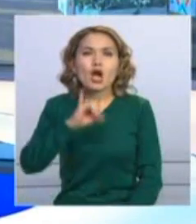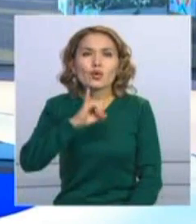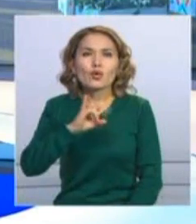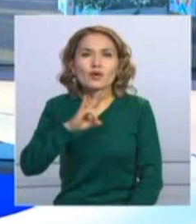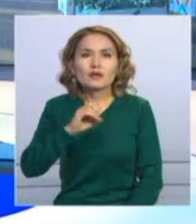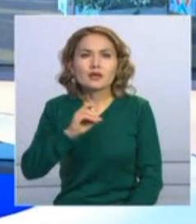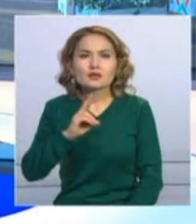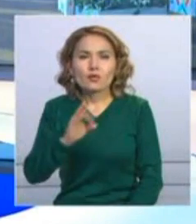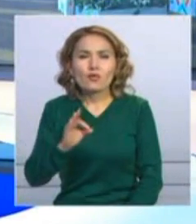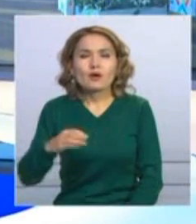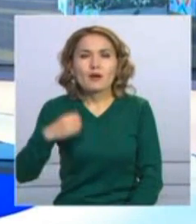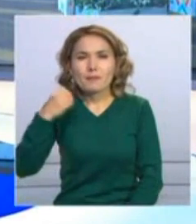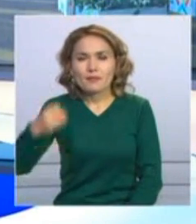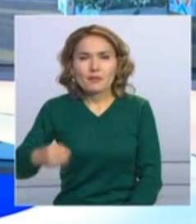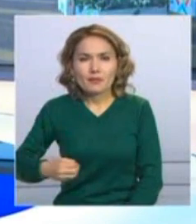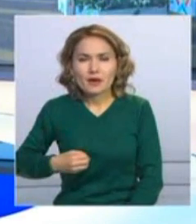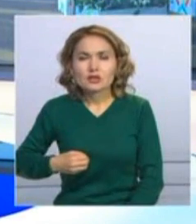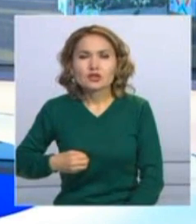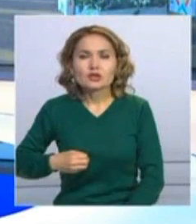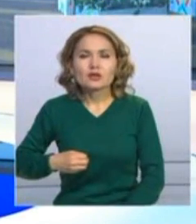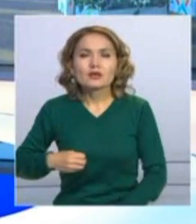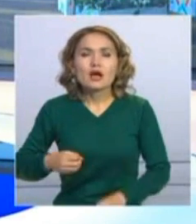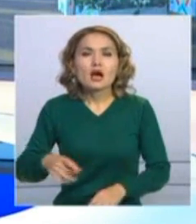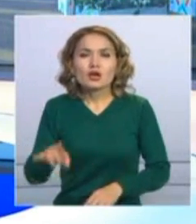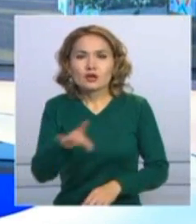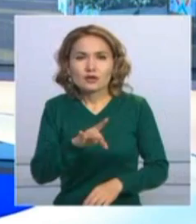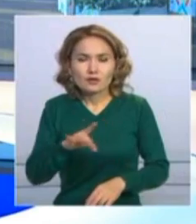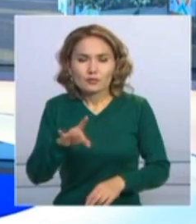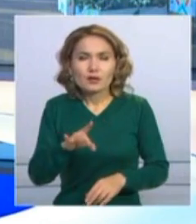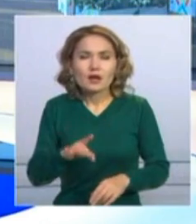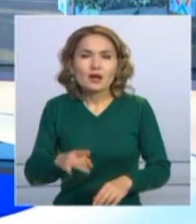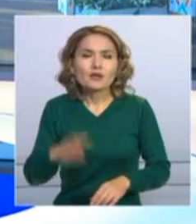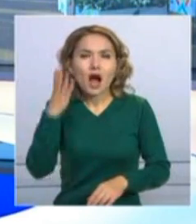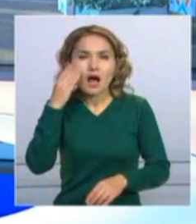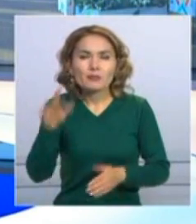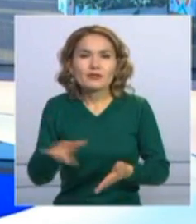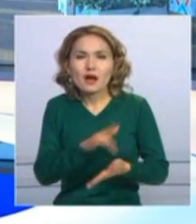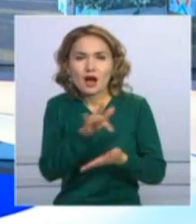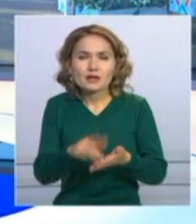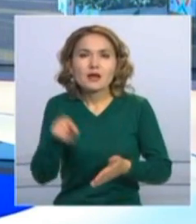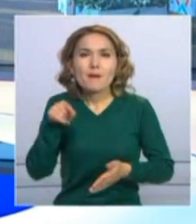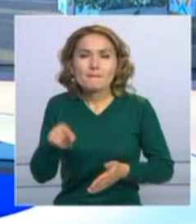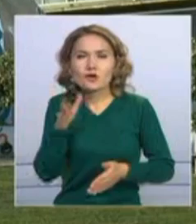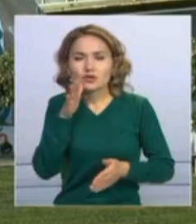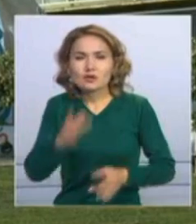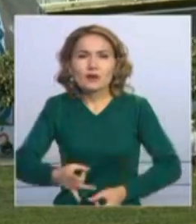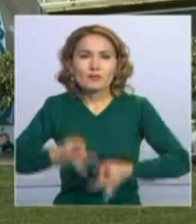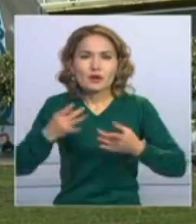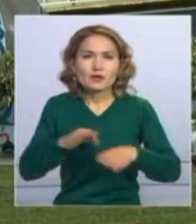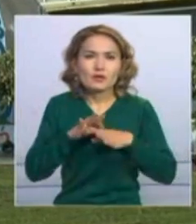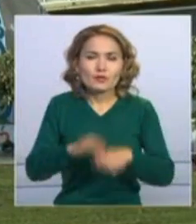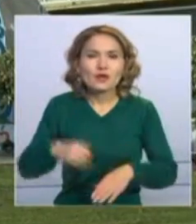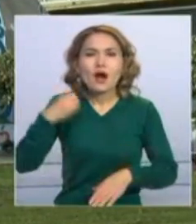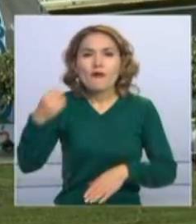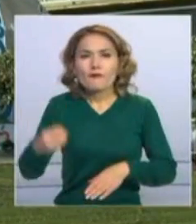ЮНЕСКО-ның Париждегі штаб-пәтерінде Алматының 1000 жылдығы тойланды. Халықаралық ұйым шаһардың мерейтойын атаулы датаға айналдырды.